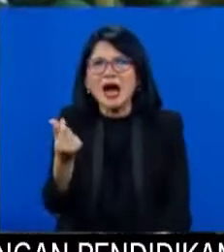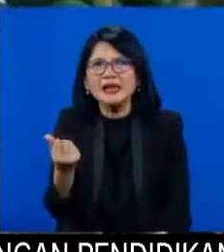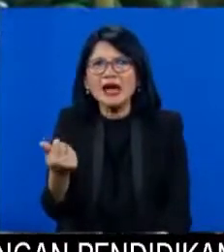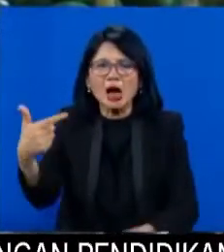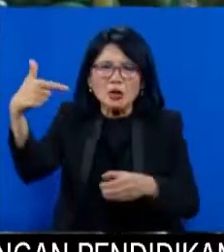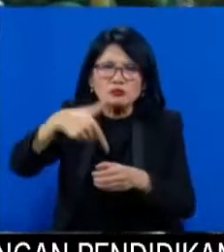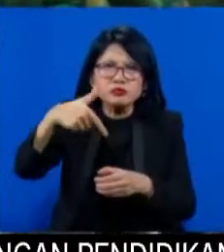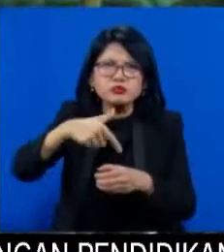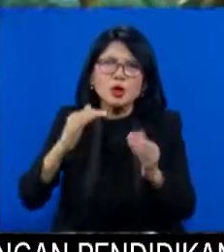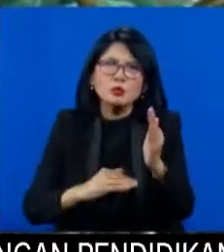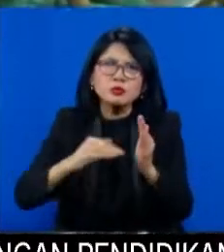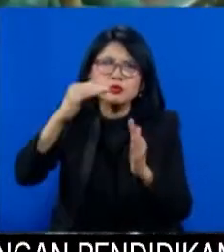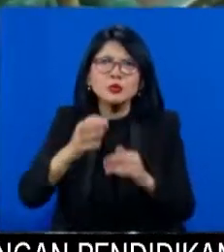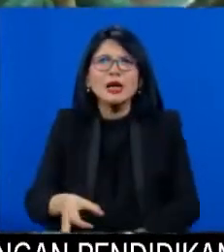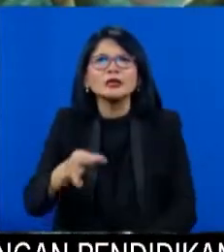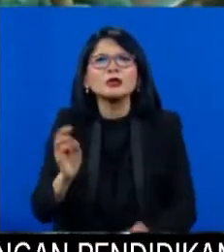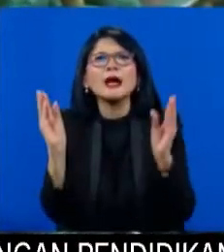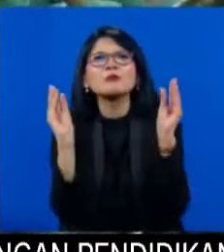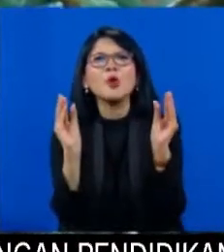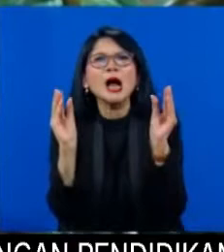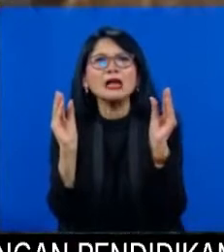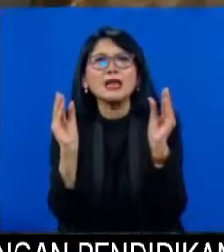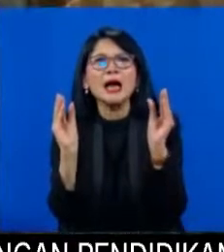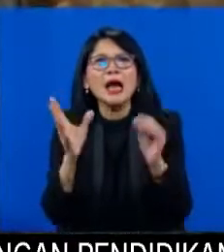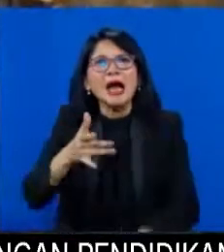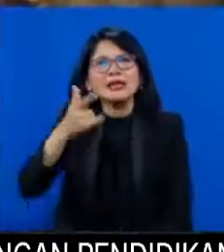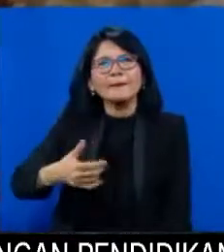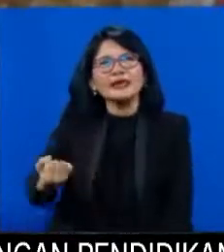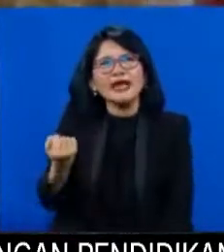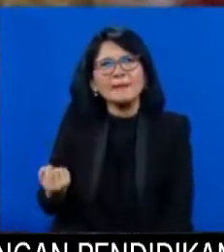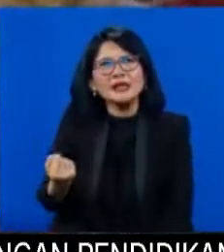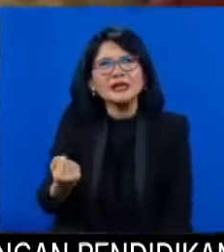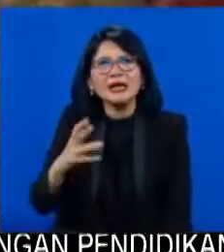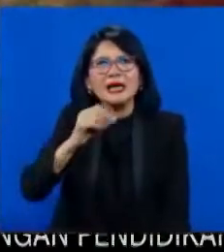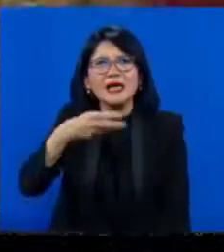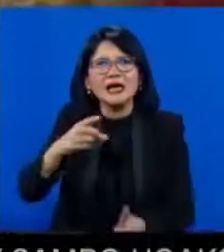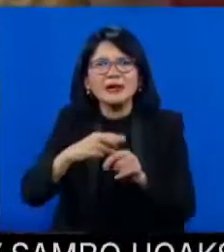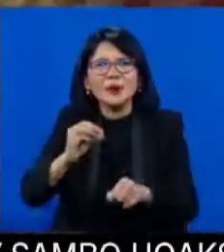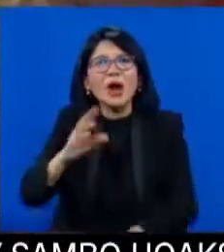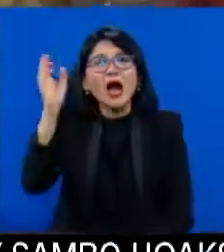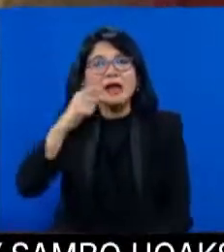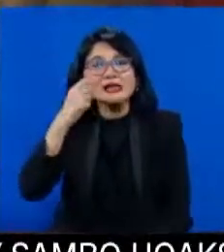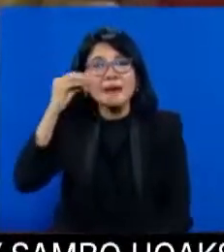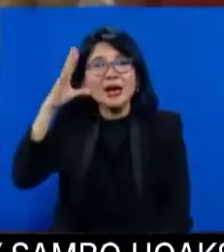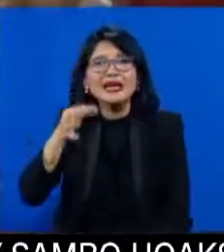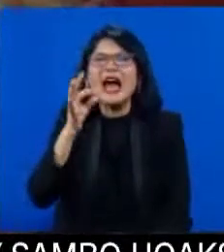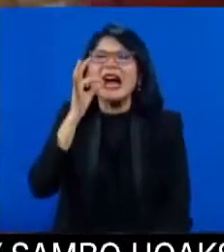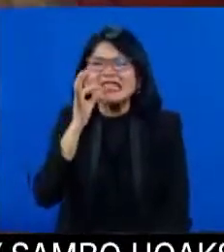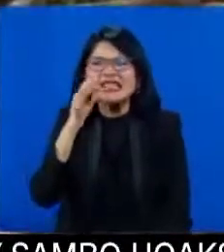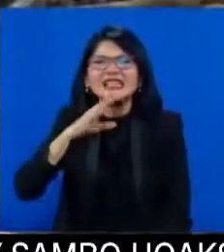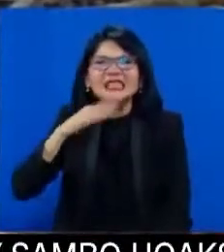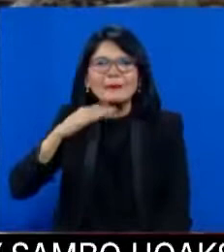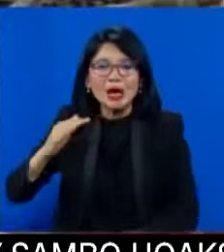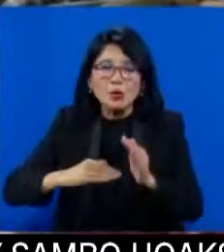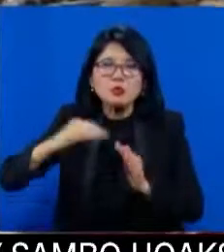minyak. Di Purwakarta, Jawa Barat, tepatnya di Pasar Rebo Purwakarta, pada Selasa pagi harga cabai rata-rata naik hingga